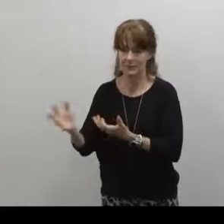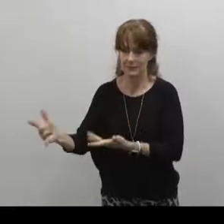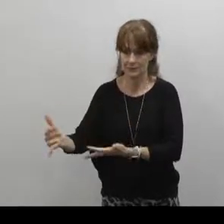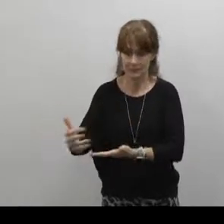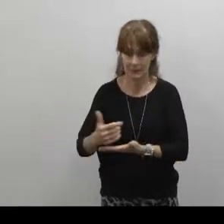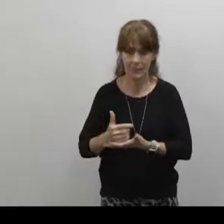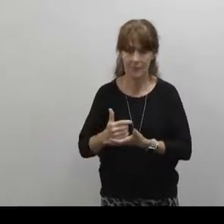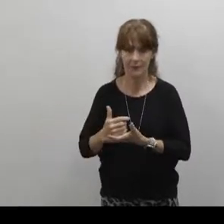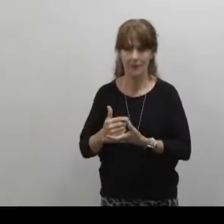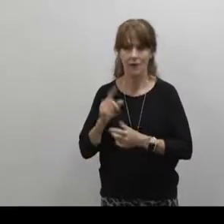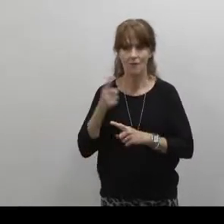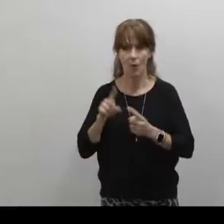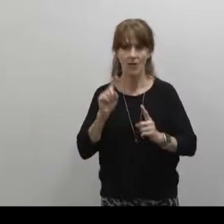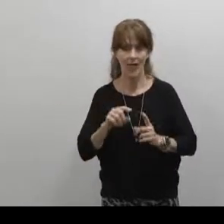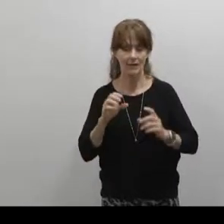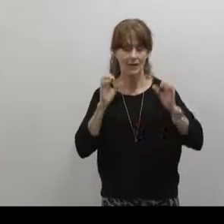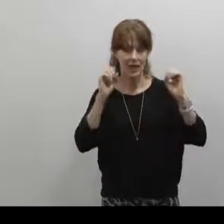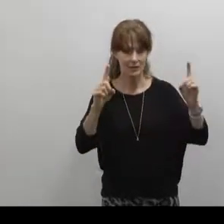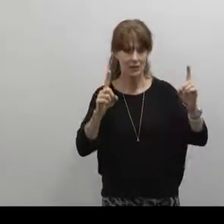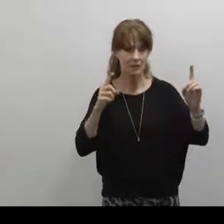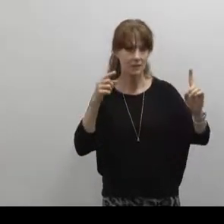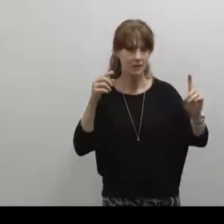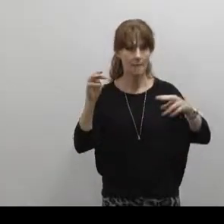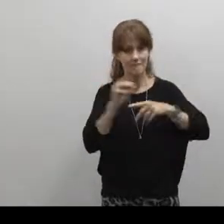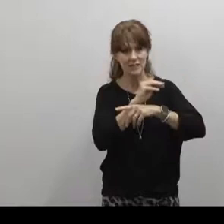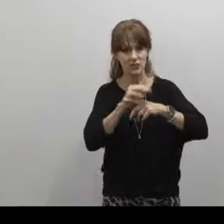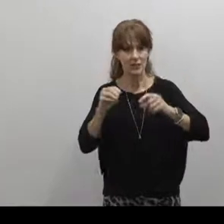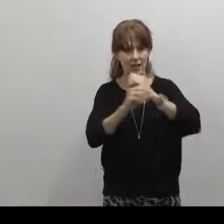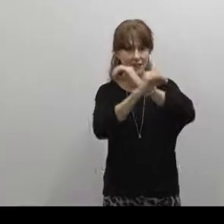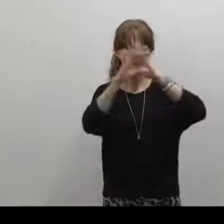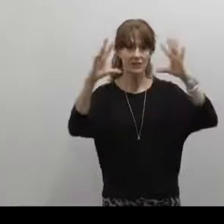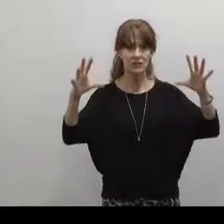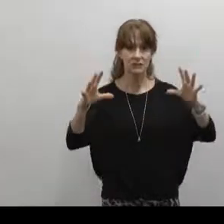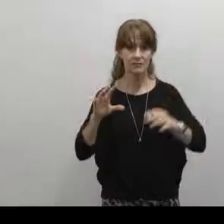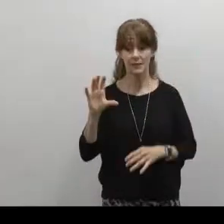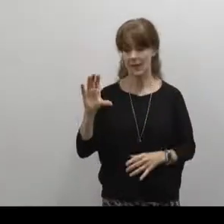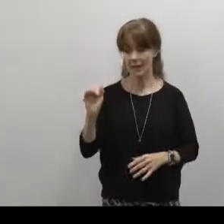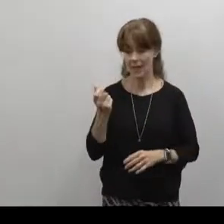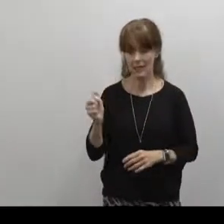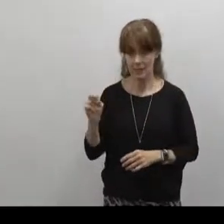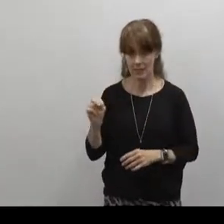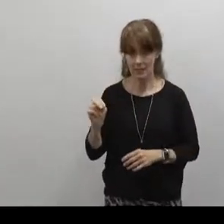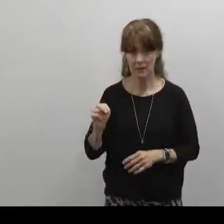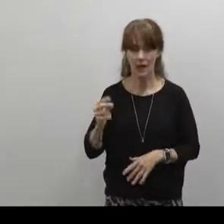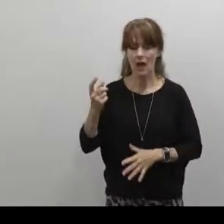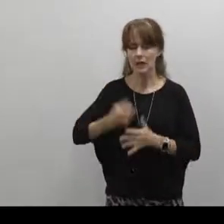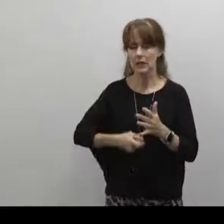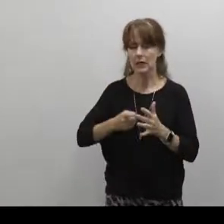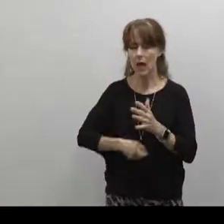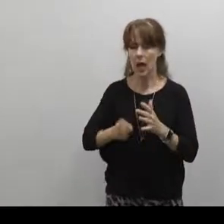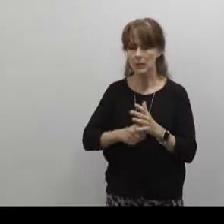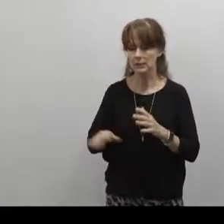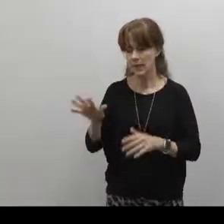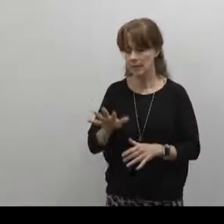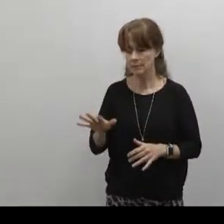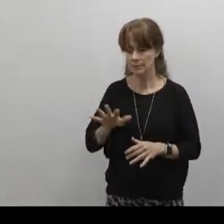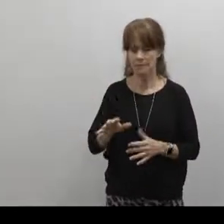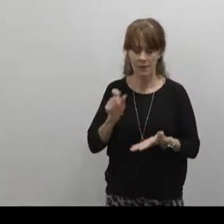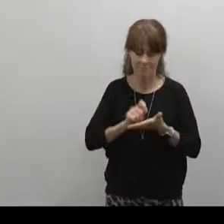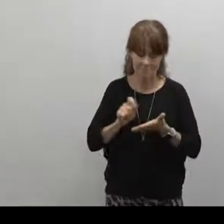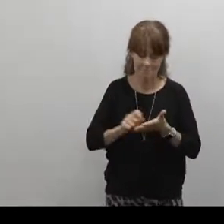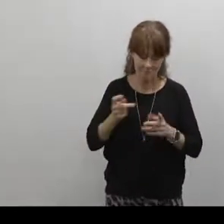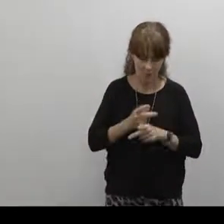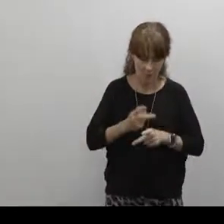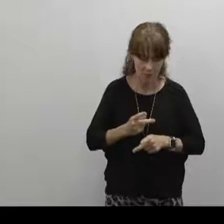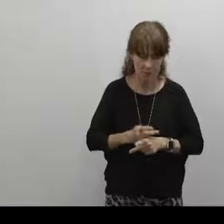ấy ai bấm pinh tầm rơi ca để ở phục bản đại con xa nâng cụ bình tất cả cái cụm thàn nâng đập ấy chọc hai